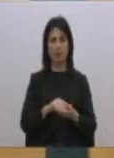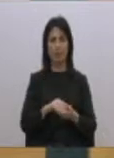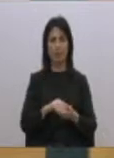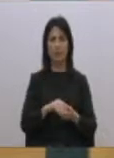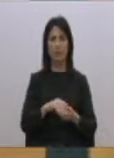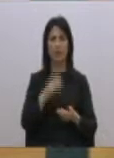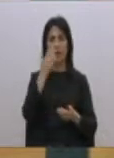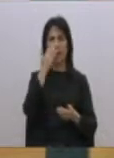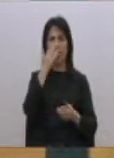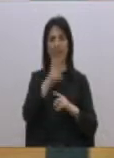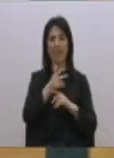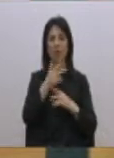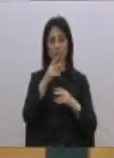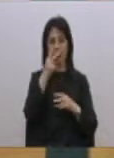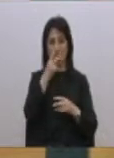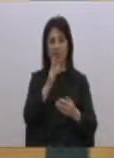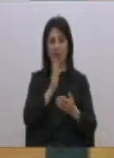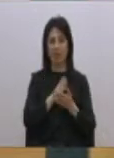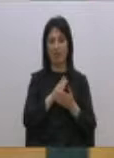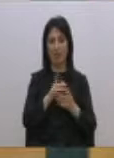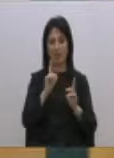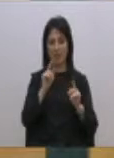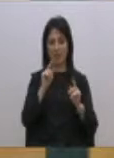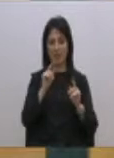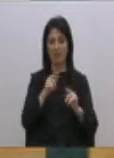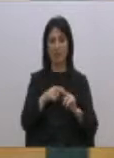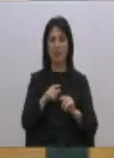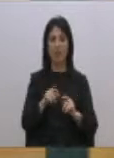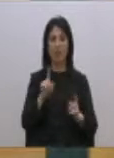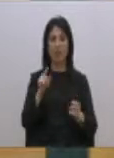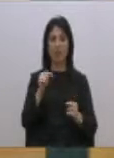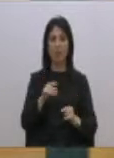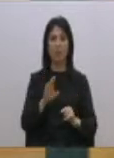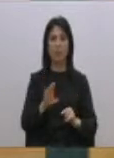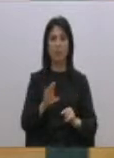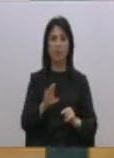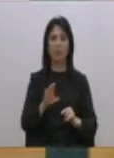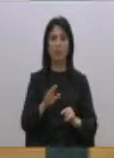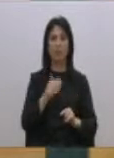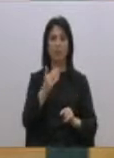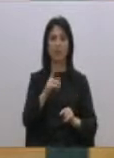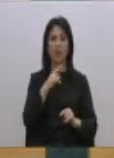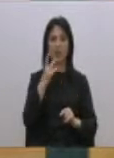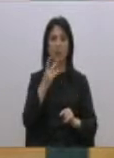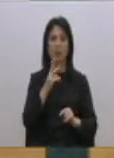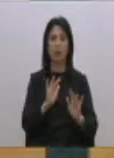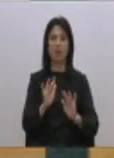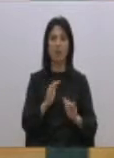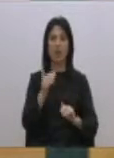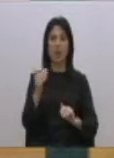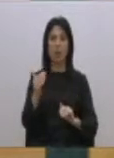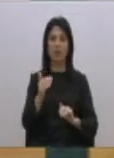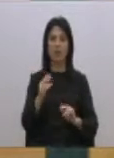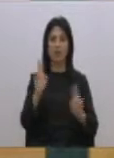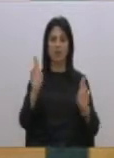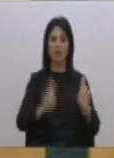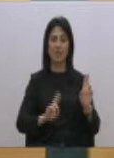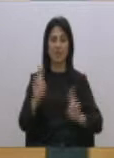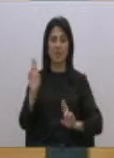ეს კინო ჩვენ ყველას ნანახი გვაქვს და შესაბამისად თქვენ რა თქმა უნდა არ მოგცემთ ნაციონალური